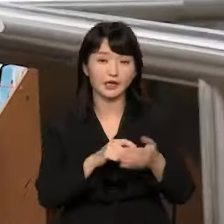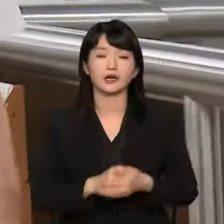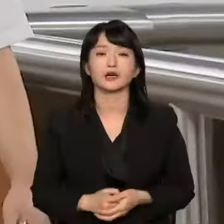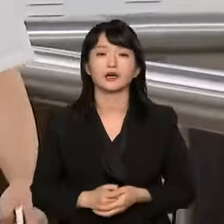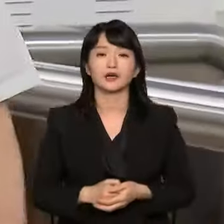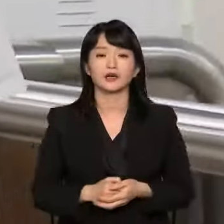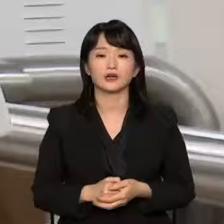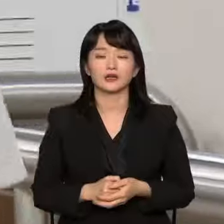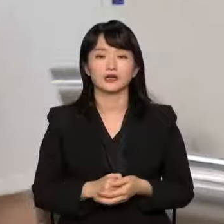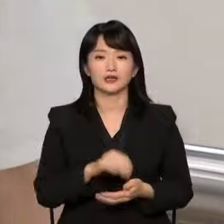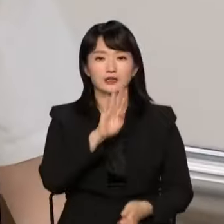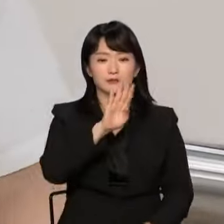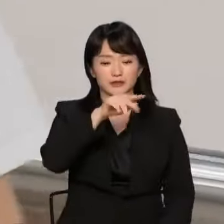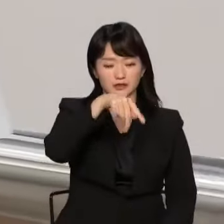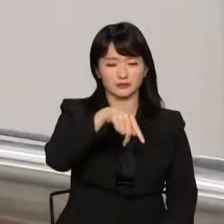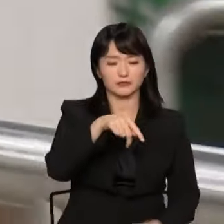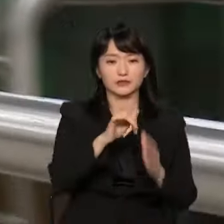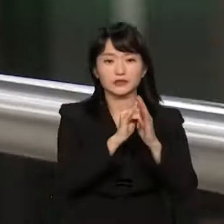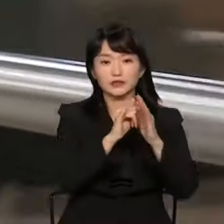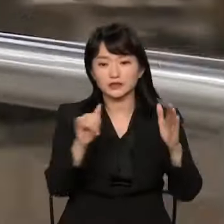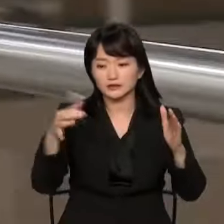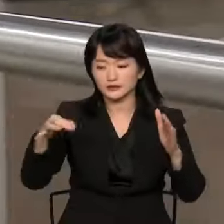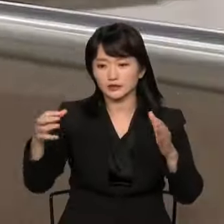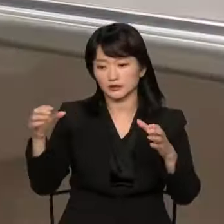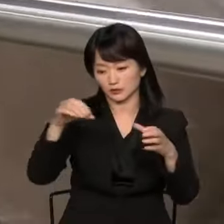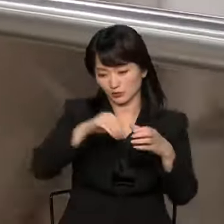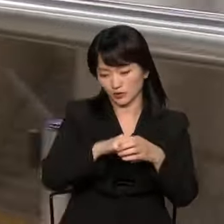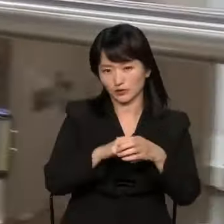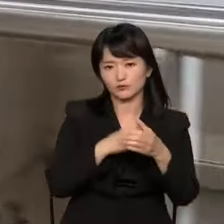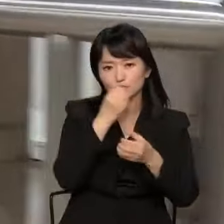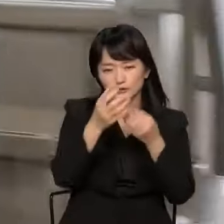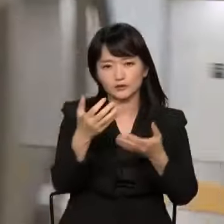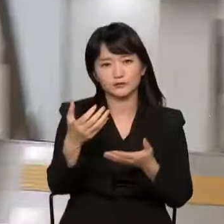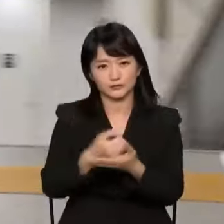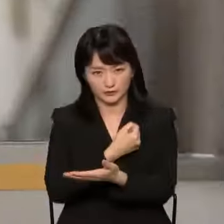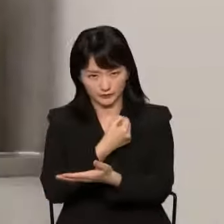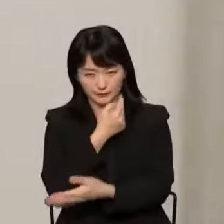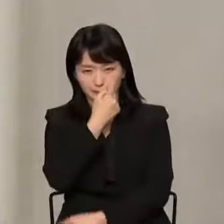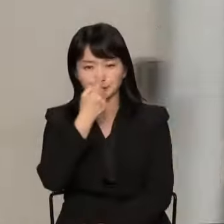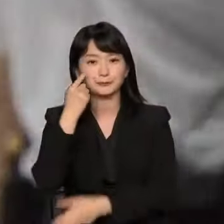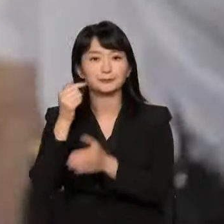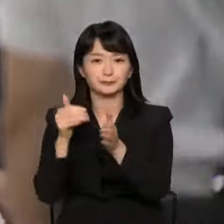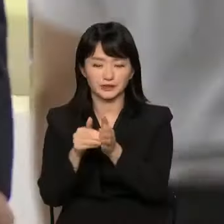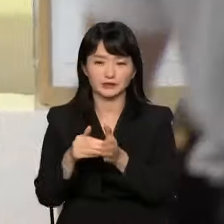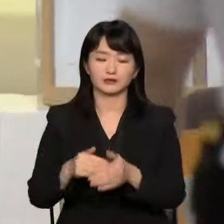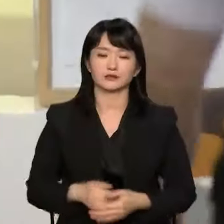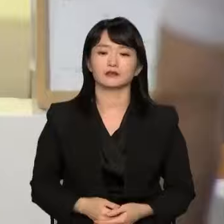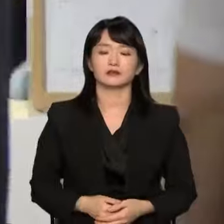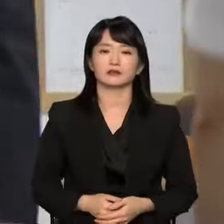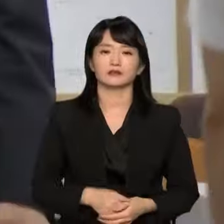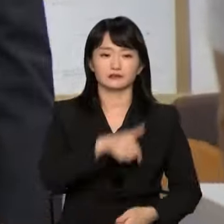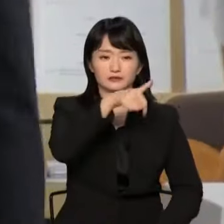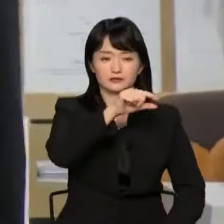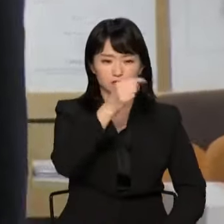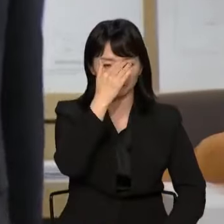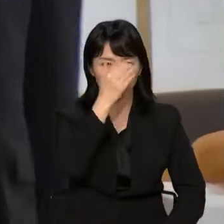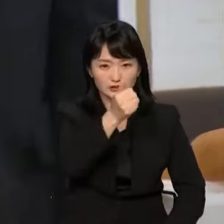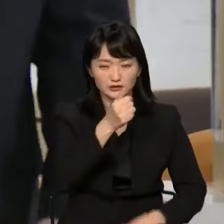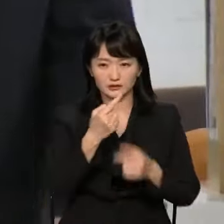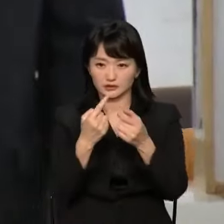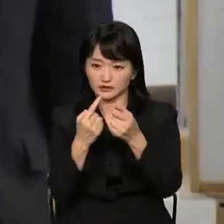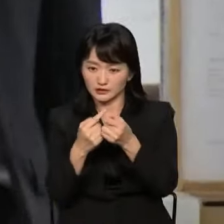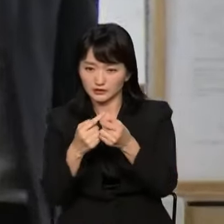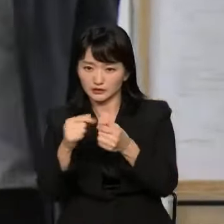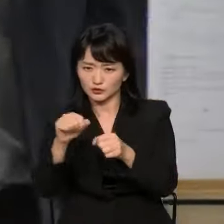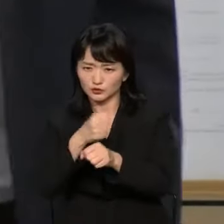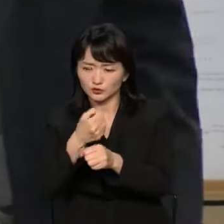검찰이 이른바 BP 패밀리에 김 여사가 포함돼 있었다는 진술을 확보했다는 사실도 확인됐습니다. 또 권 전 회장이 1차 주가 조작